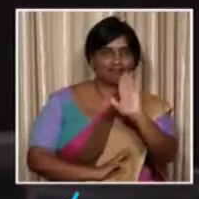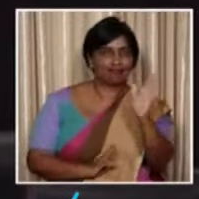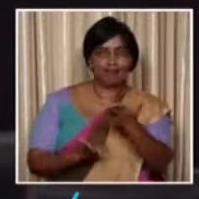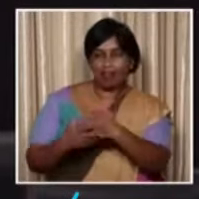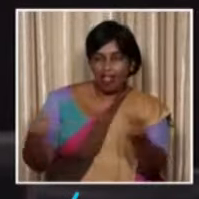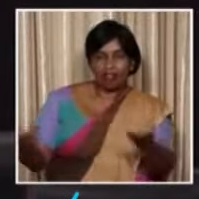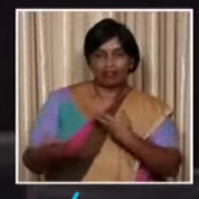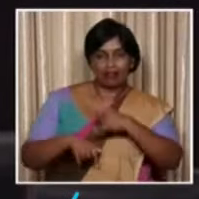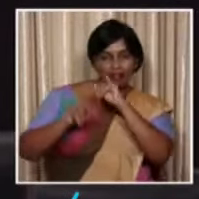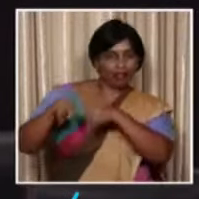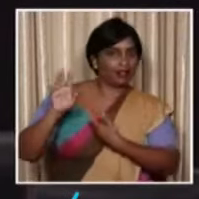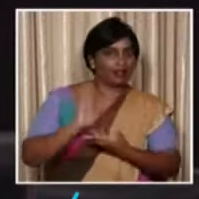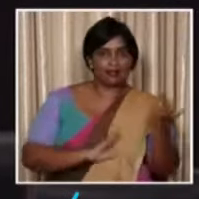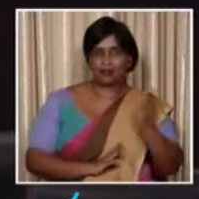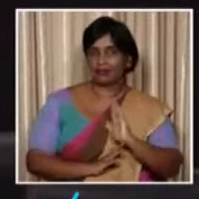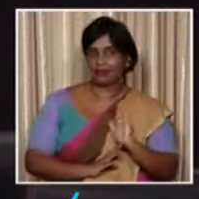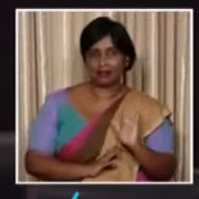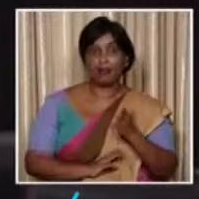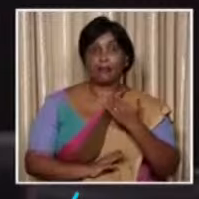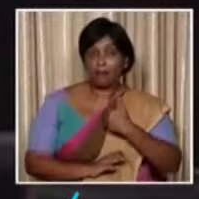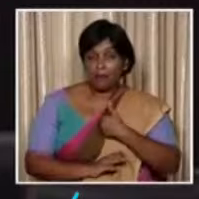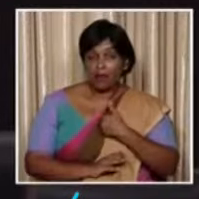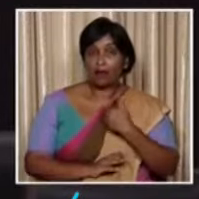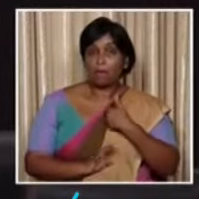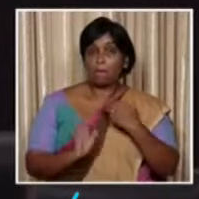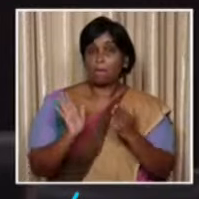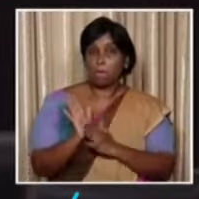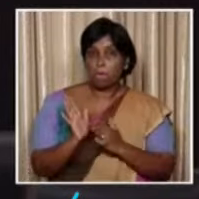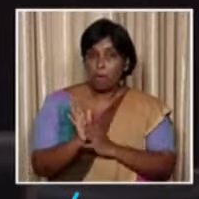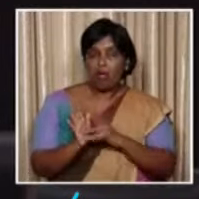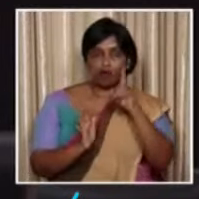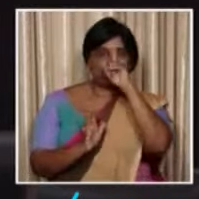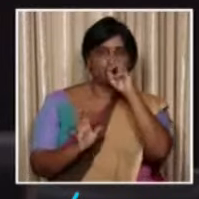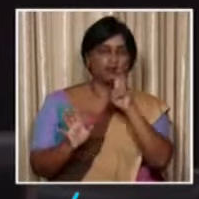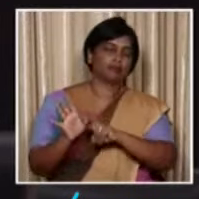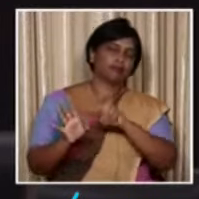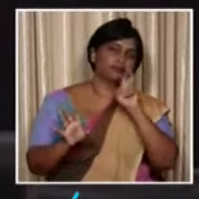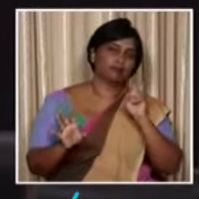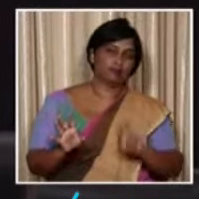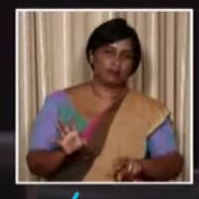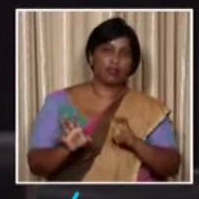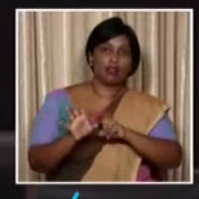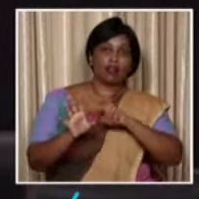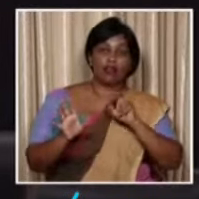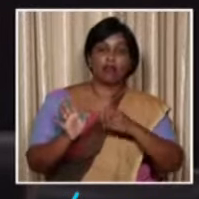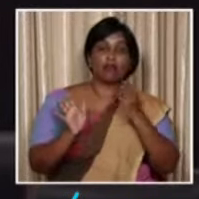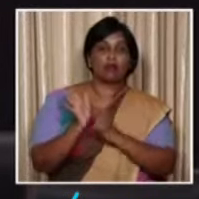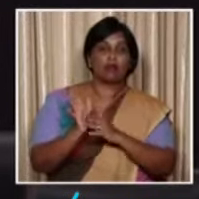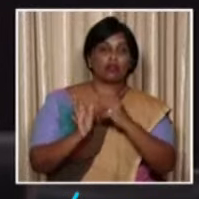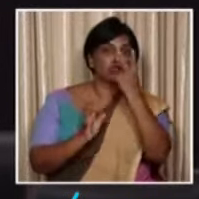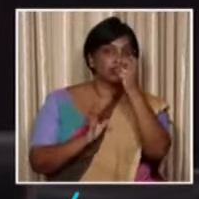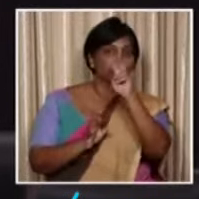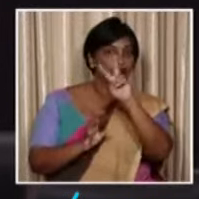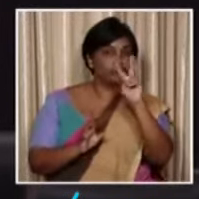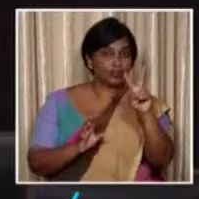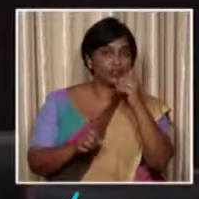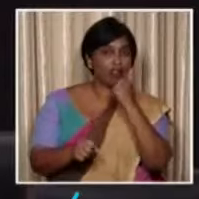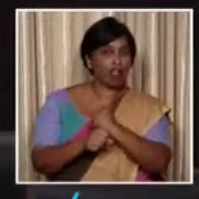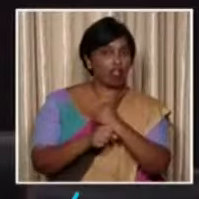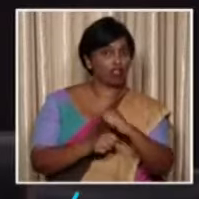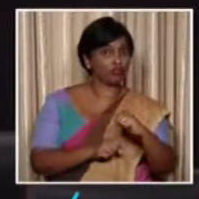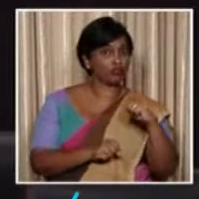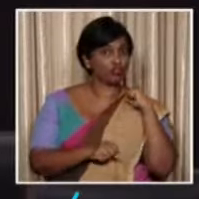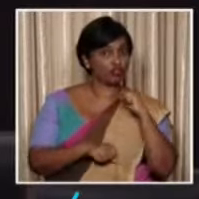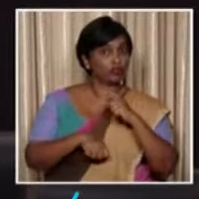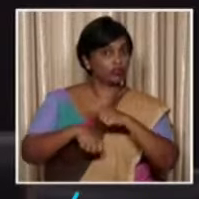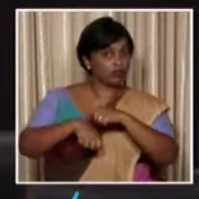වෙලේ දාලා ගිය මිනිහෙක් නෙමෙයි මම මාර්තු මාසේ අයින් වුණේ මම අයින් වුණේ මාර්තු මාසේ 2022 ආණ්ඩුව ශක්තිමත් වෙලා